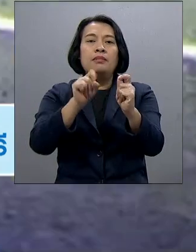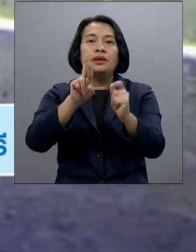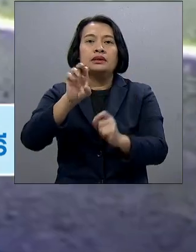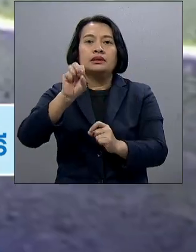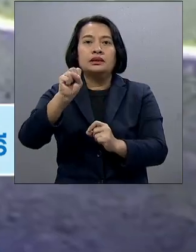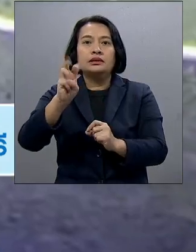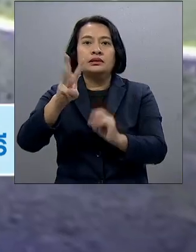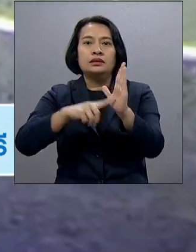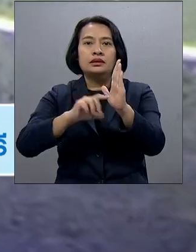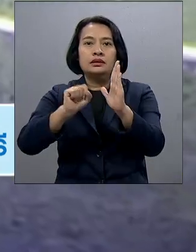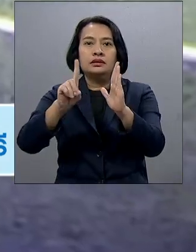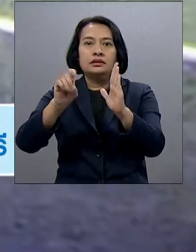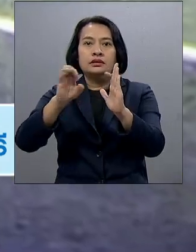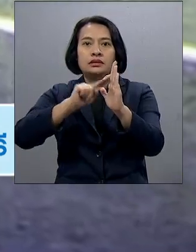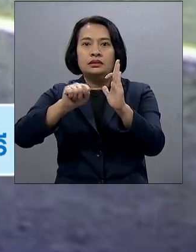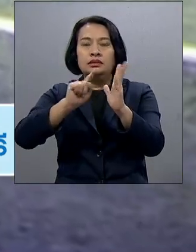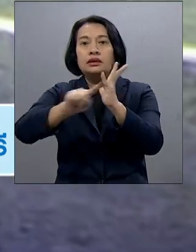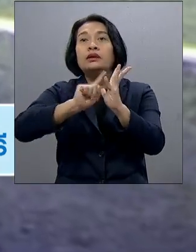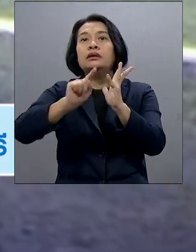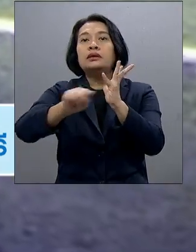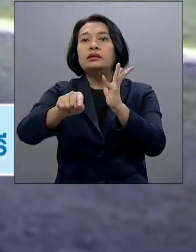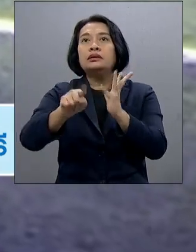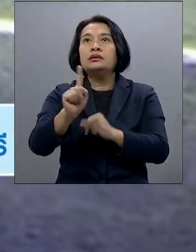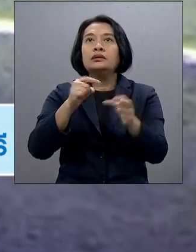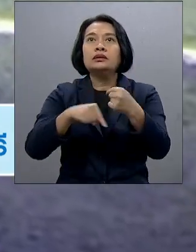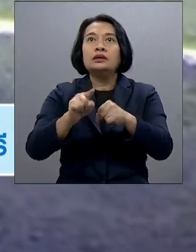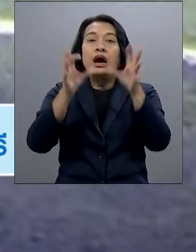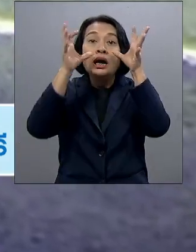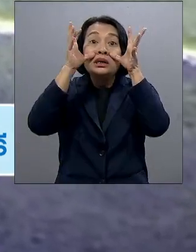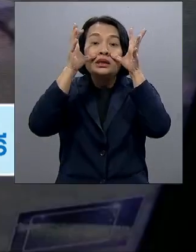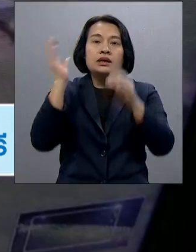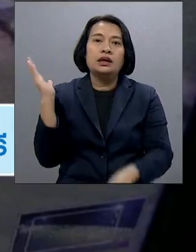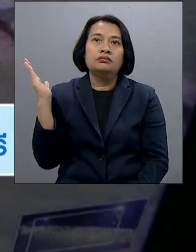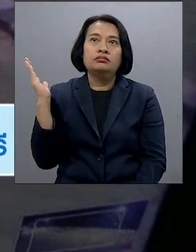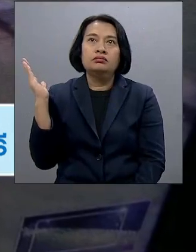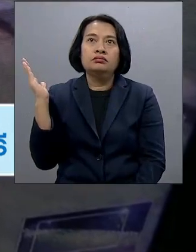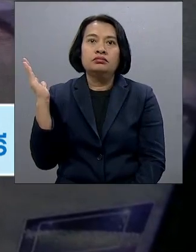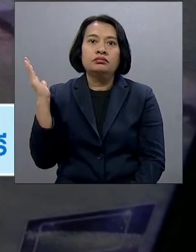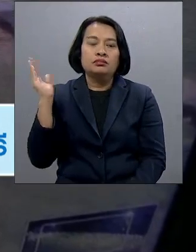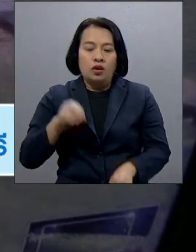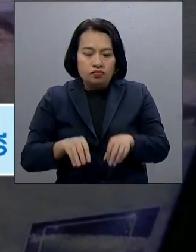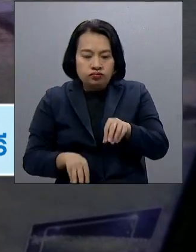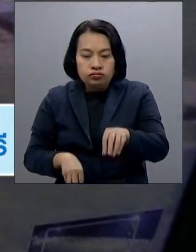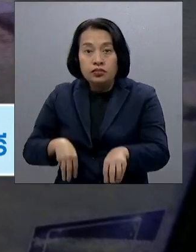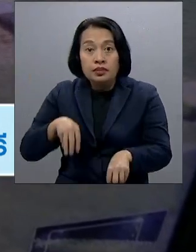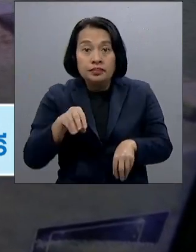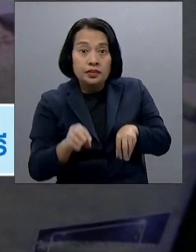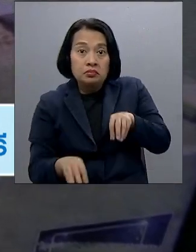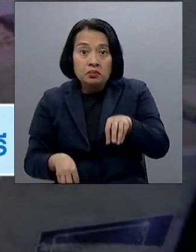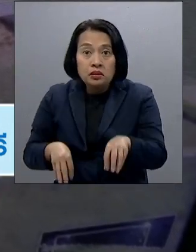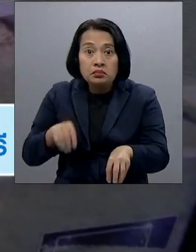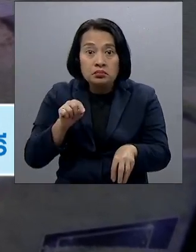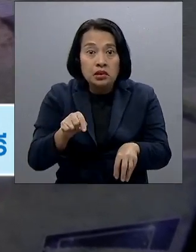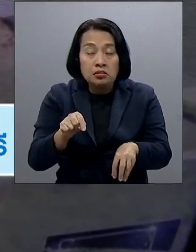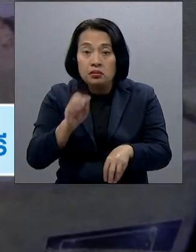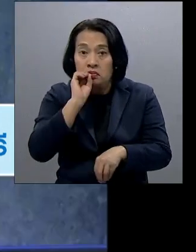นะคะโพสต์คลิปแล้วภาพนิ่งนี่ที่เสือโคร่งเดินอยู่บนสันเขื่อนศรีนครินทร์นะคะแล้วก็มีการระบุข้อความเตือ